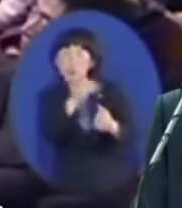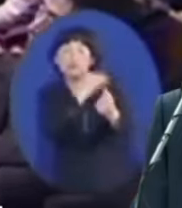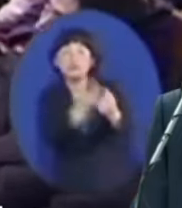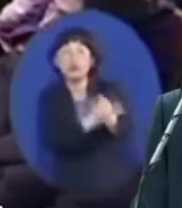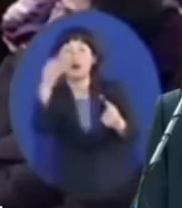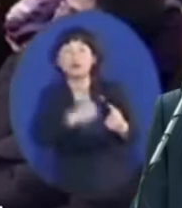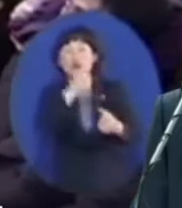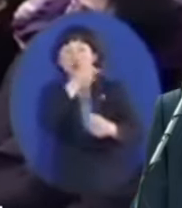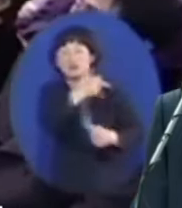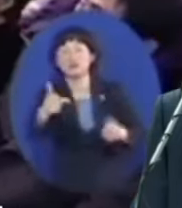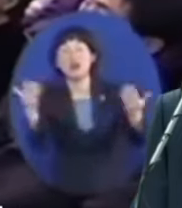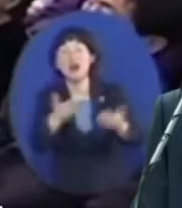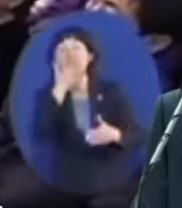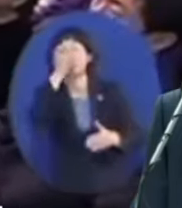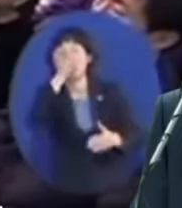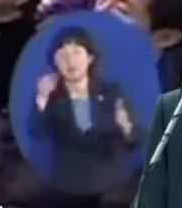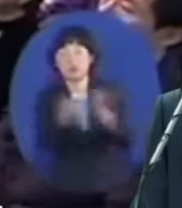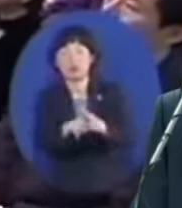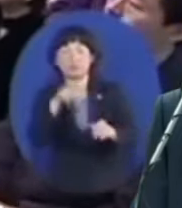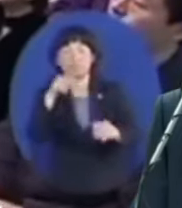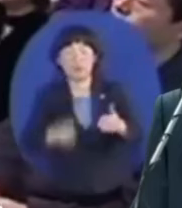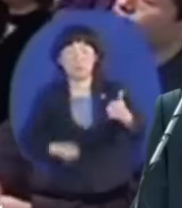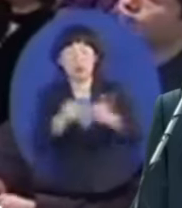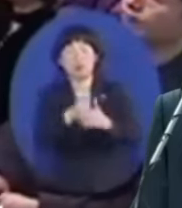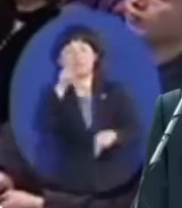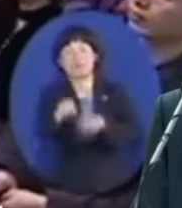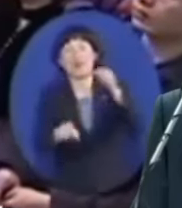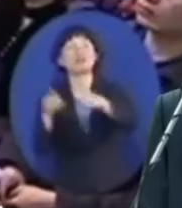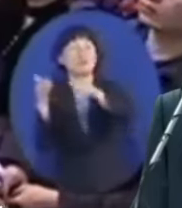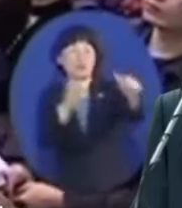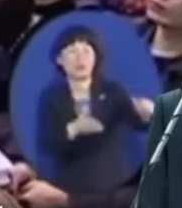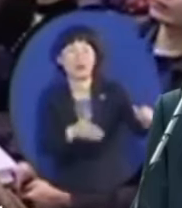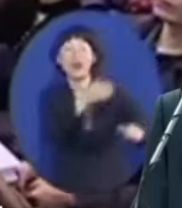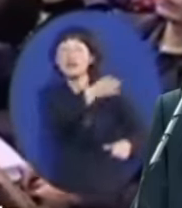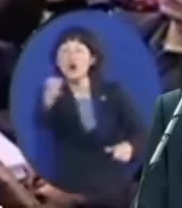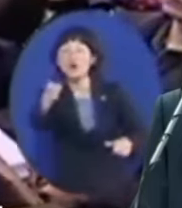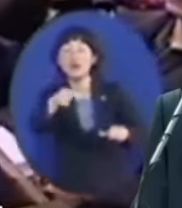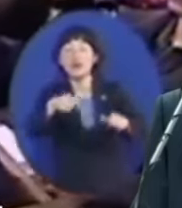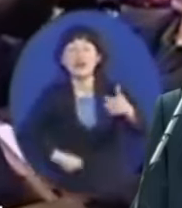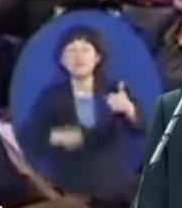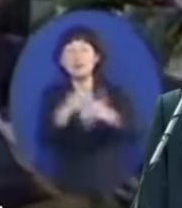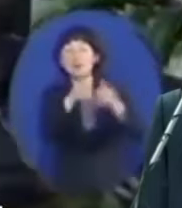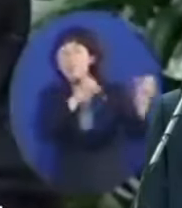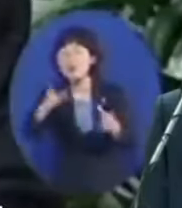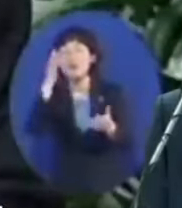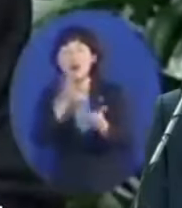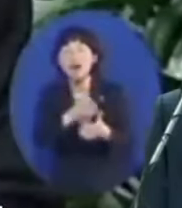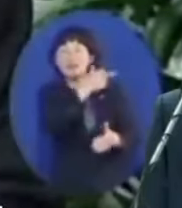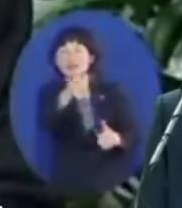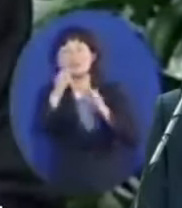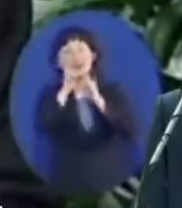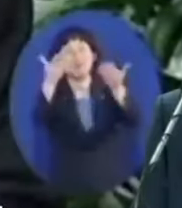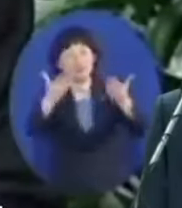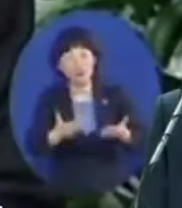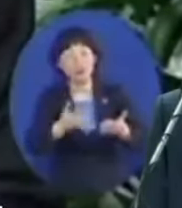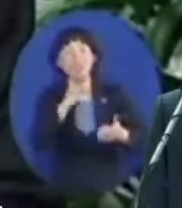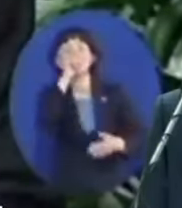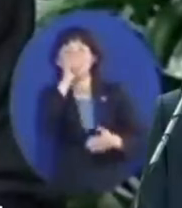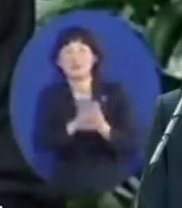할 수 있다고 믿고 담대하게 나가야만 되는 것입니다. 너희 담대함을 버리지 말라. 이것이 큰 상을 얻게 한다고 말하는